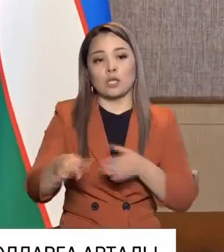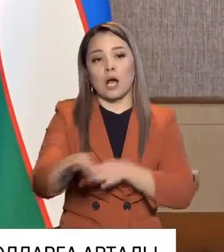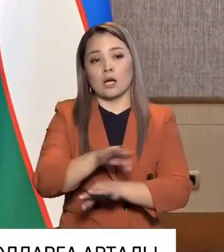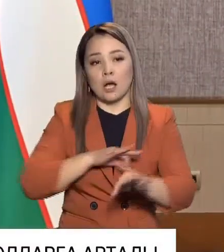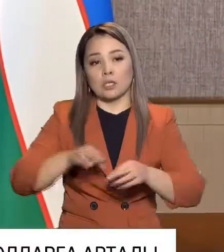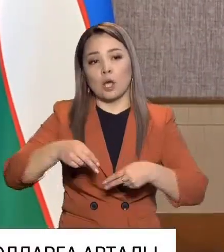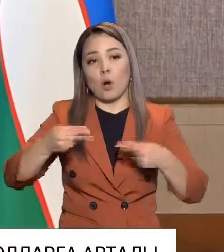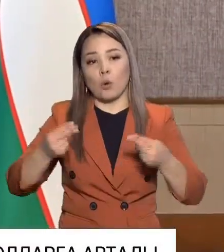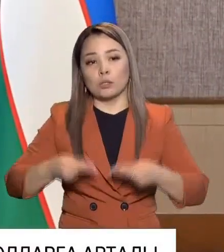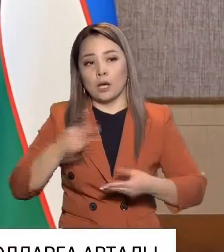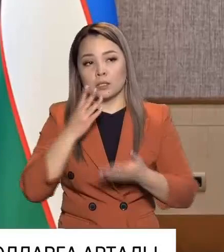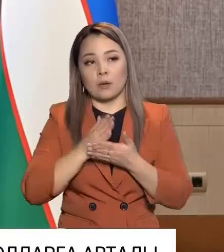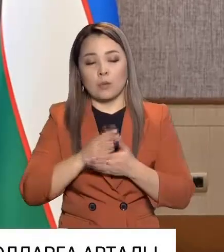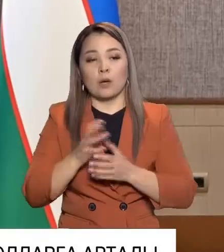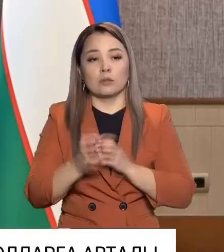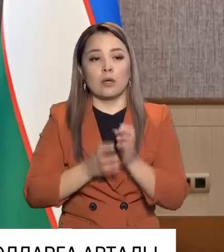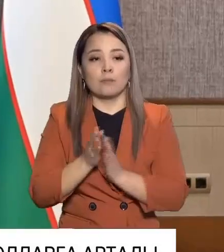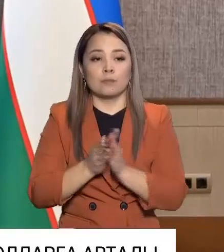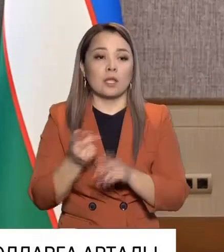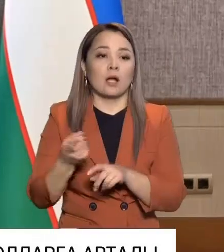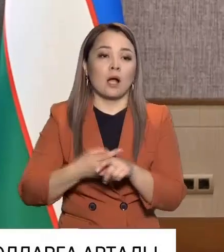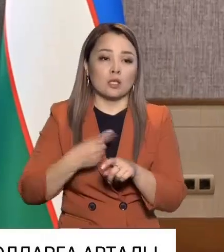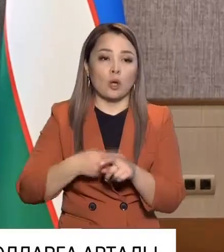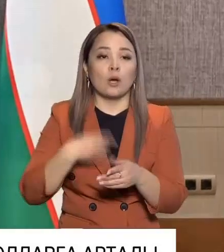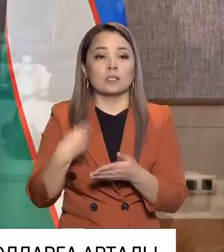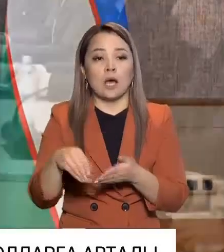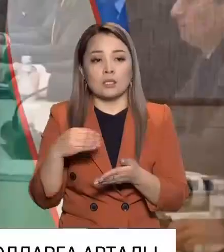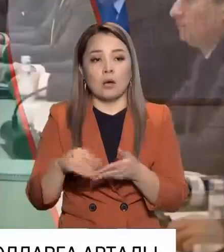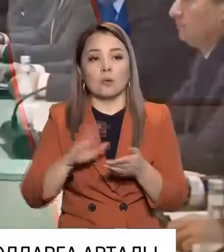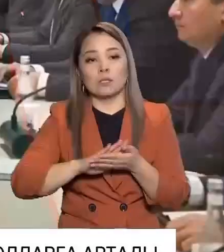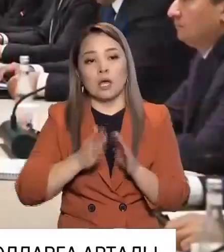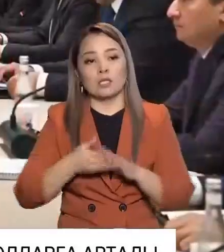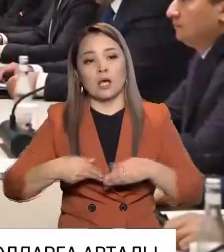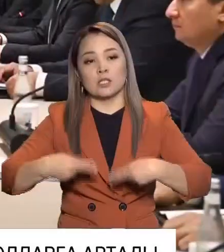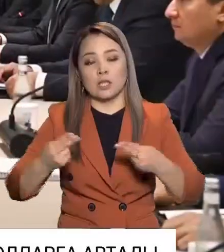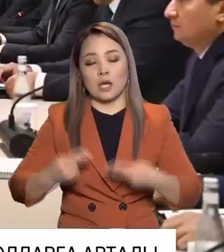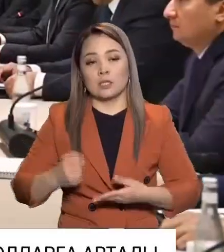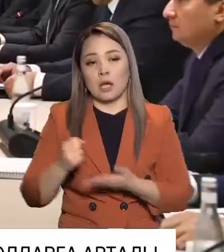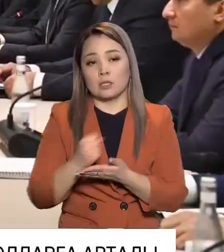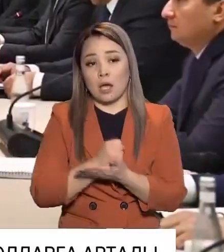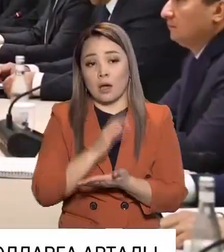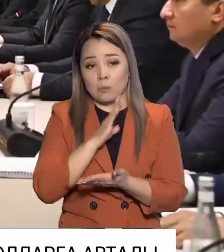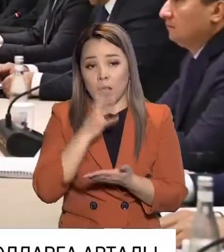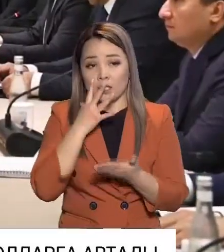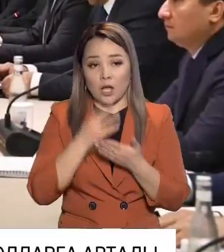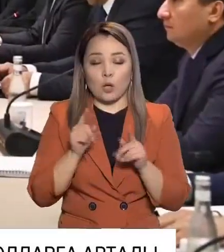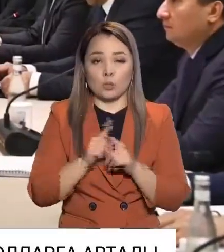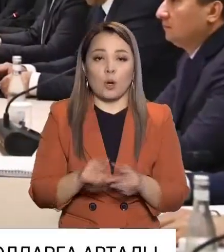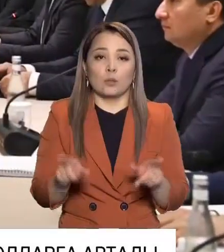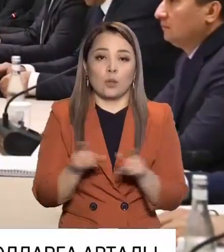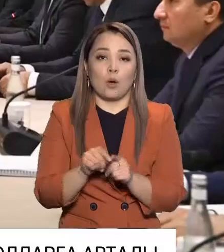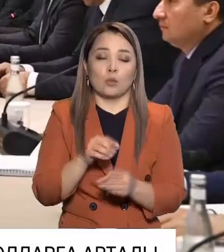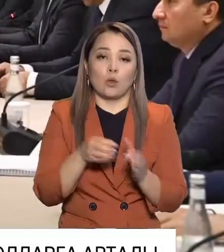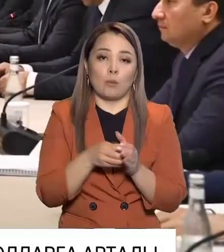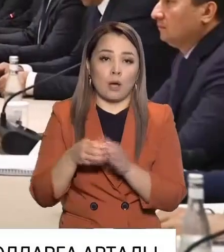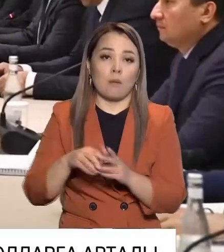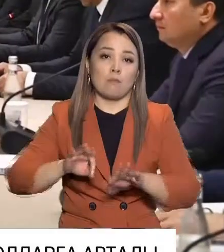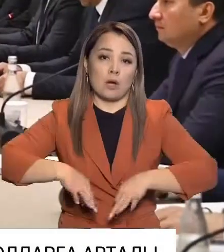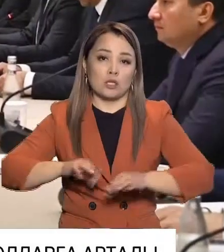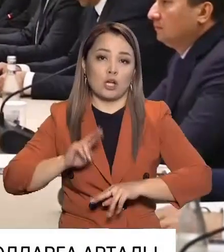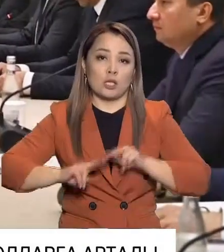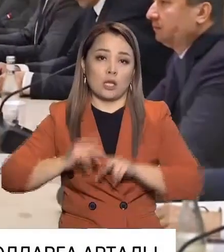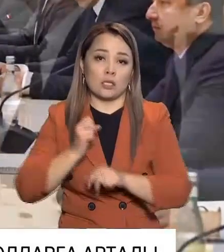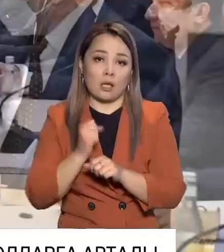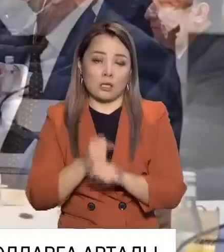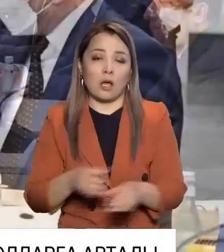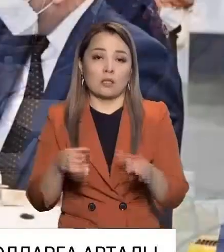қойылды. Сондай-ақ көкөніс өнімдері мен картопты сатып алуға шекті келісімшарт жасасты. Екі елдің іскер топтарының өкілдері машина жасау,